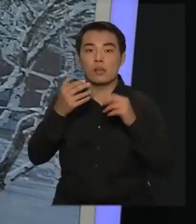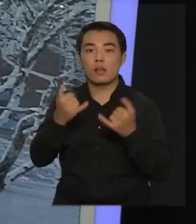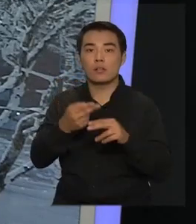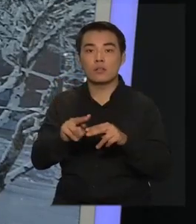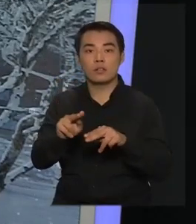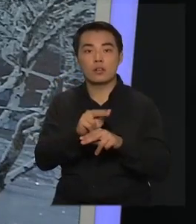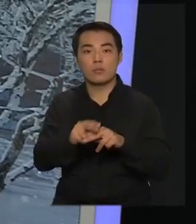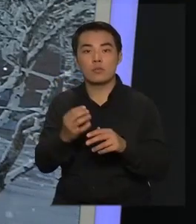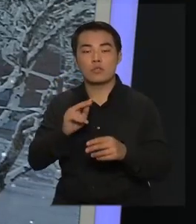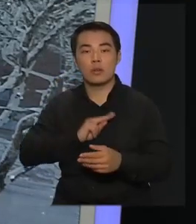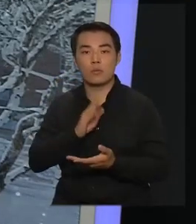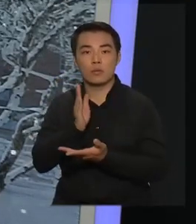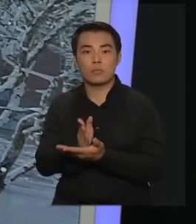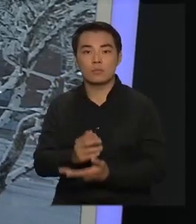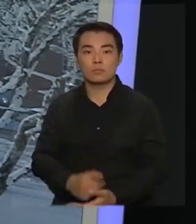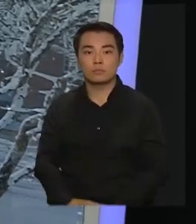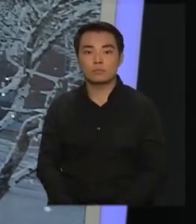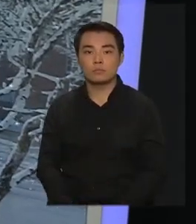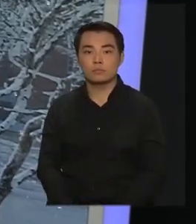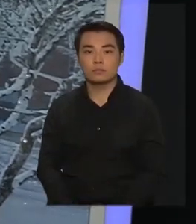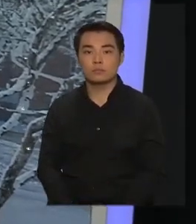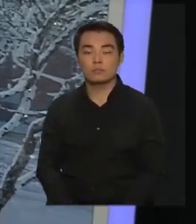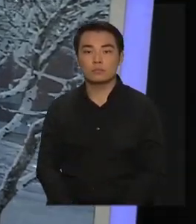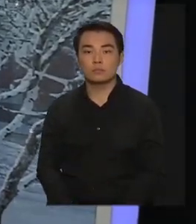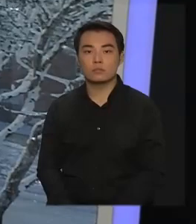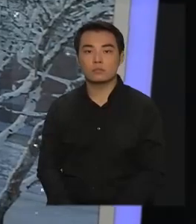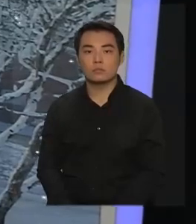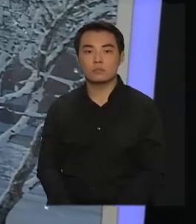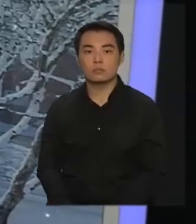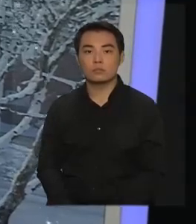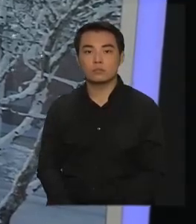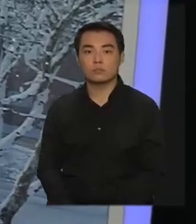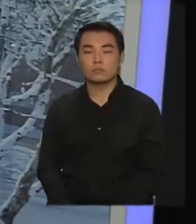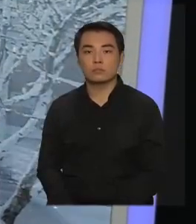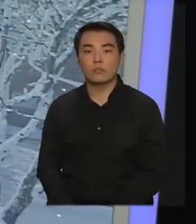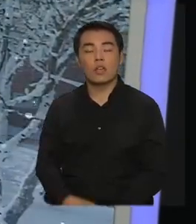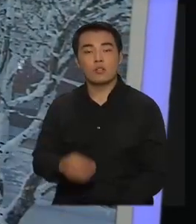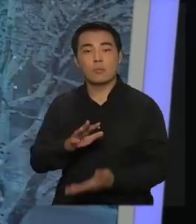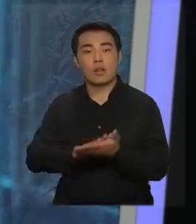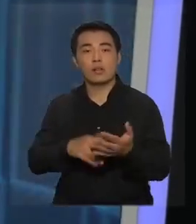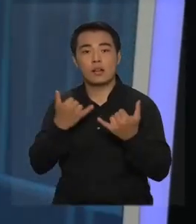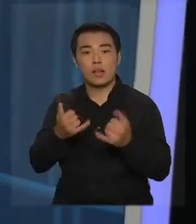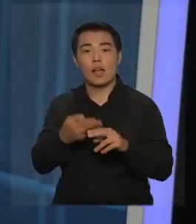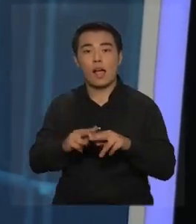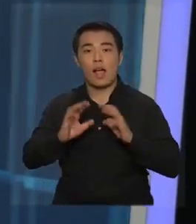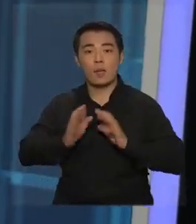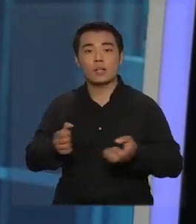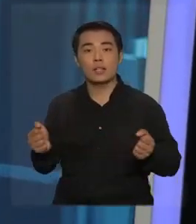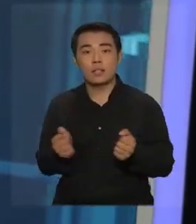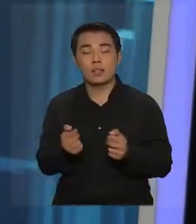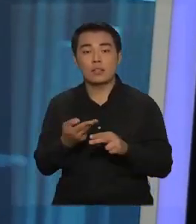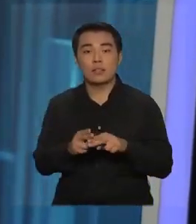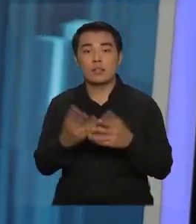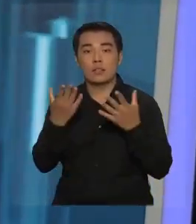жөндеу жұмыстары жүріп жатыр. Жалғастырамыз, я, қазір әлем қысқа